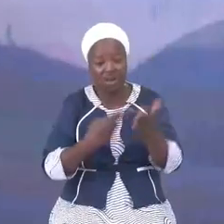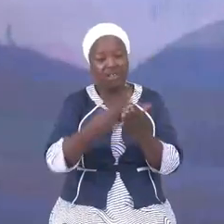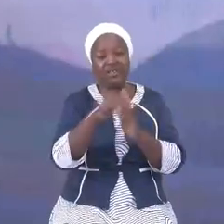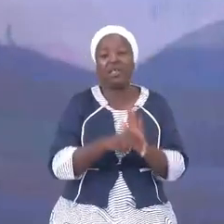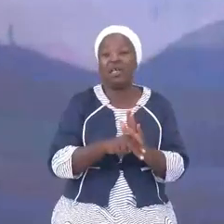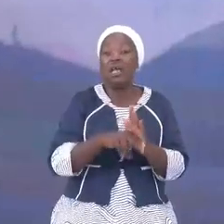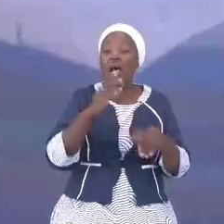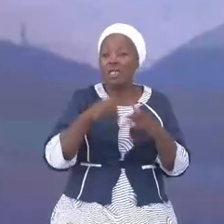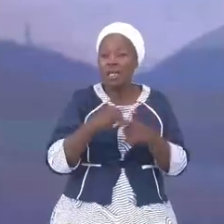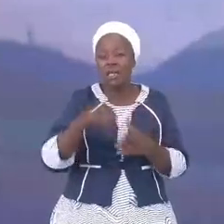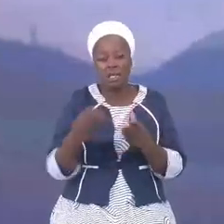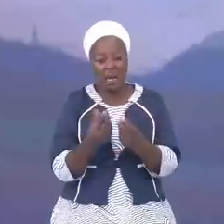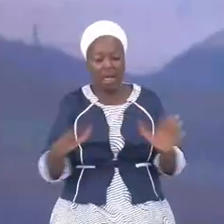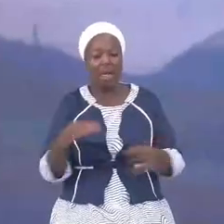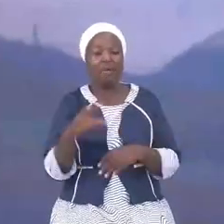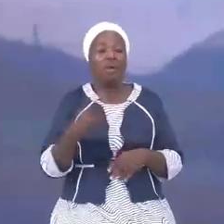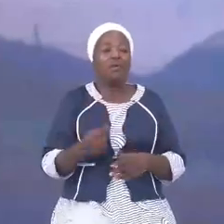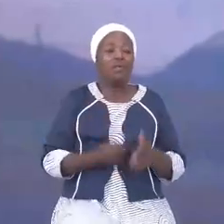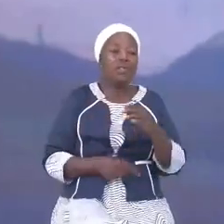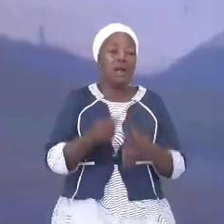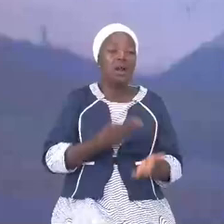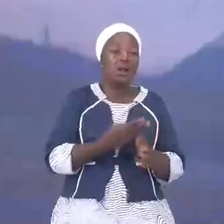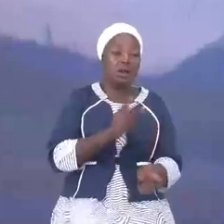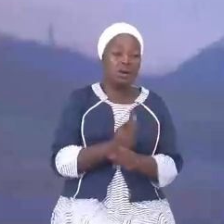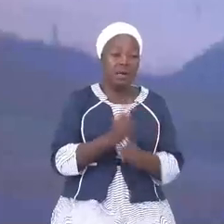à la majesté de Dieu.